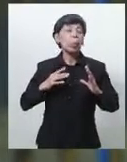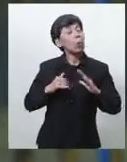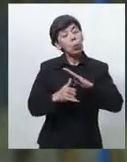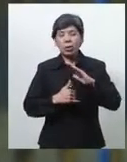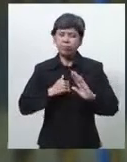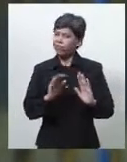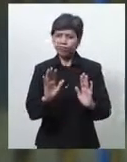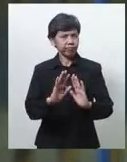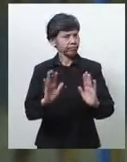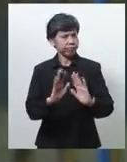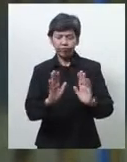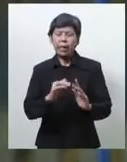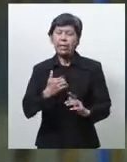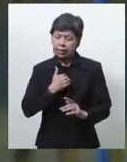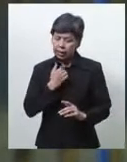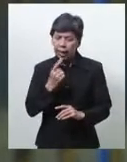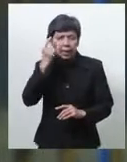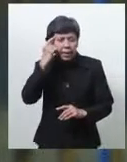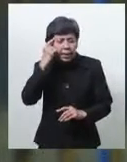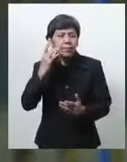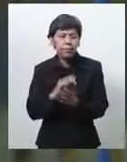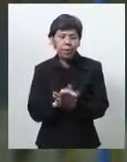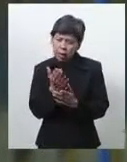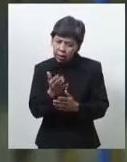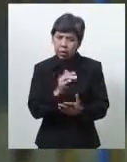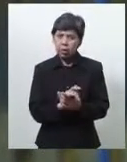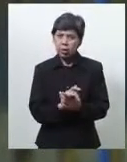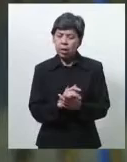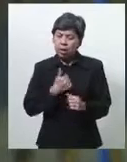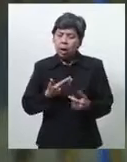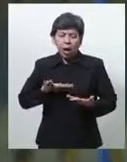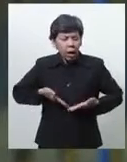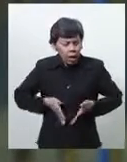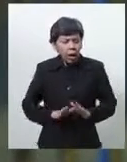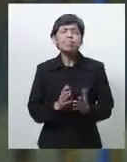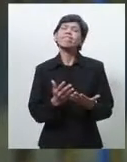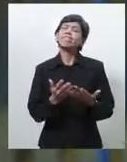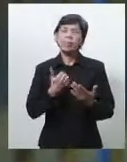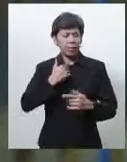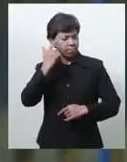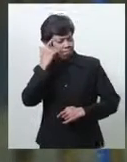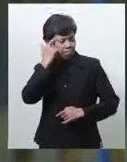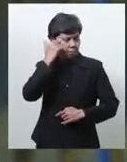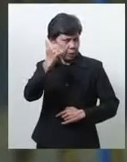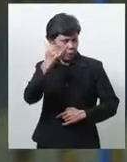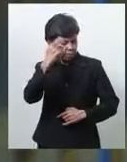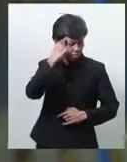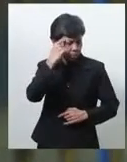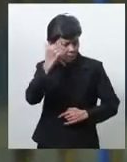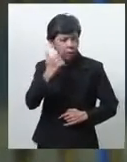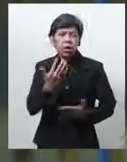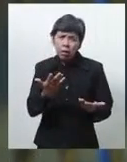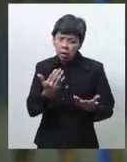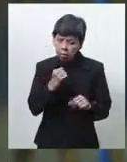อกเลยว่าคุณคิดผิดแล้วครับคุณเกิดมาแค่ครั้งเดียวคุณมีสมองเหมือนกันเหมือนทุกคนต้องเ